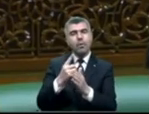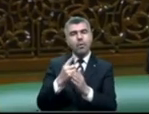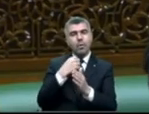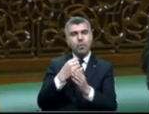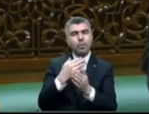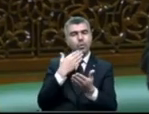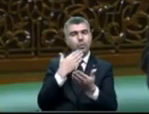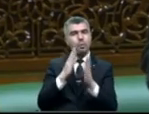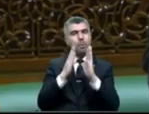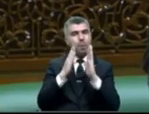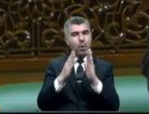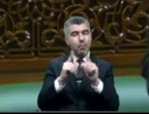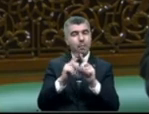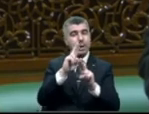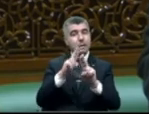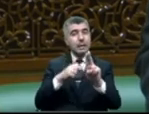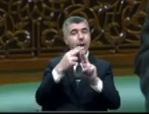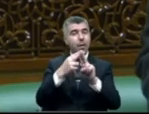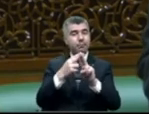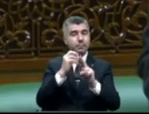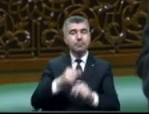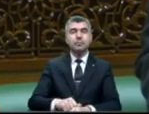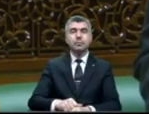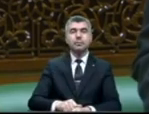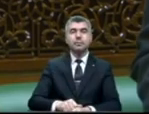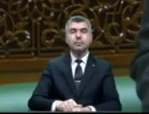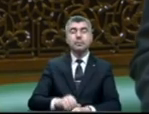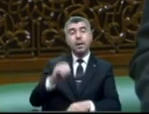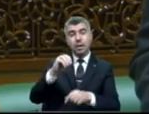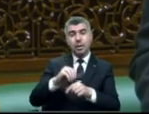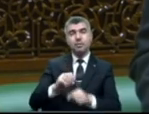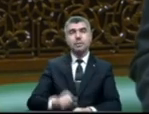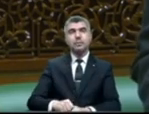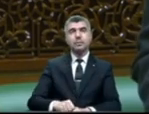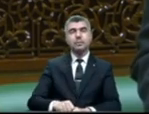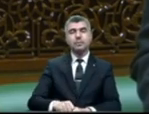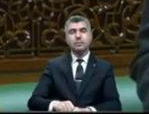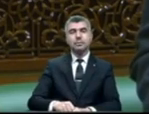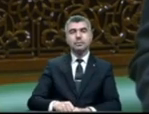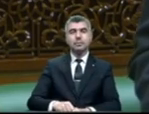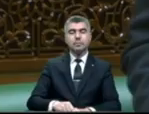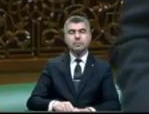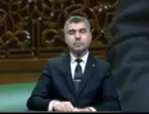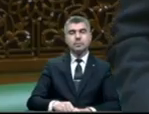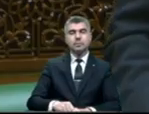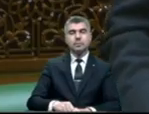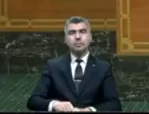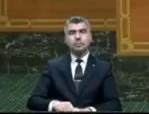السيدة الوزيرة على جوابكم القيم وفي نفس المناسبة بغيت كذلك التليفون ديالكم السي الحسن لكان